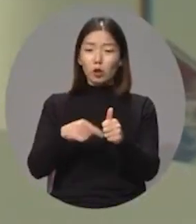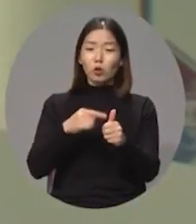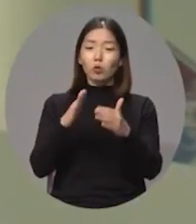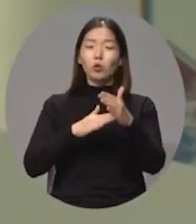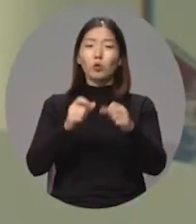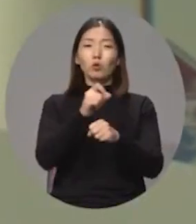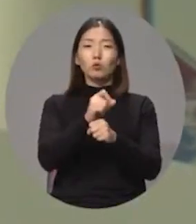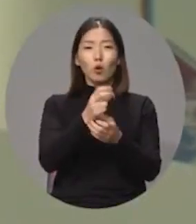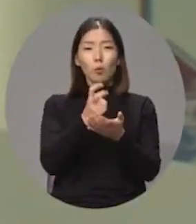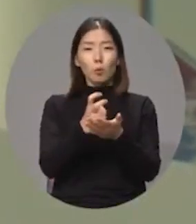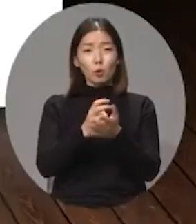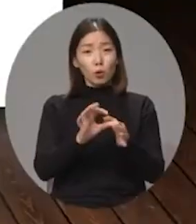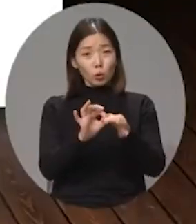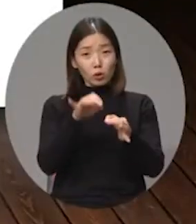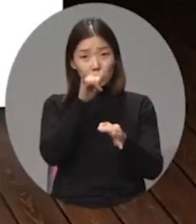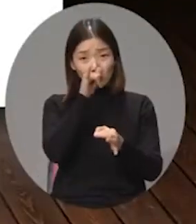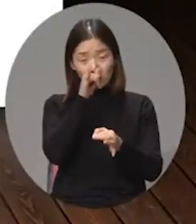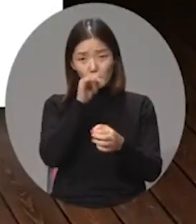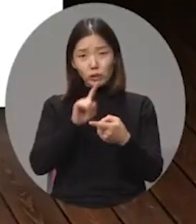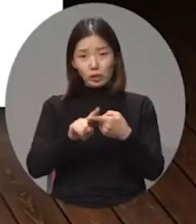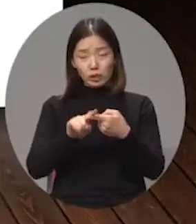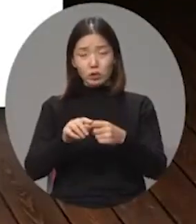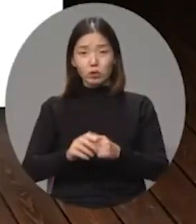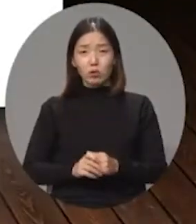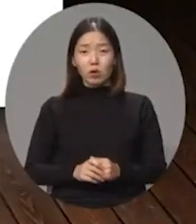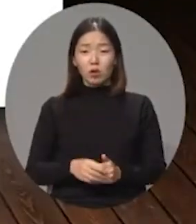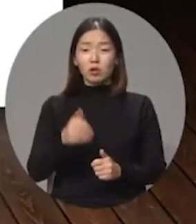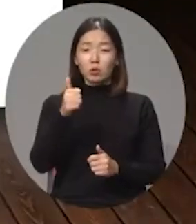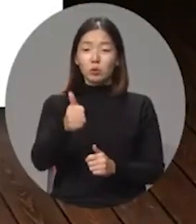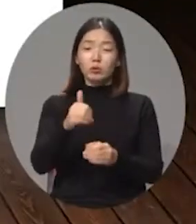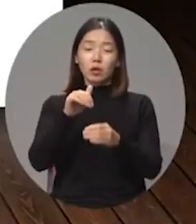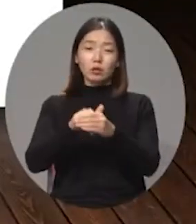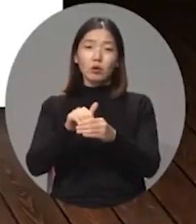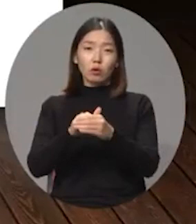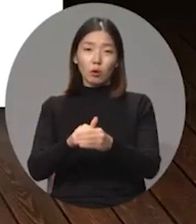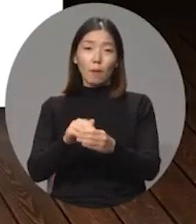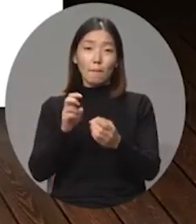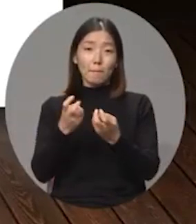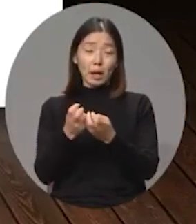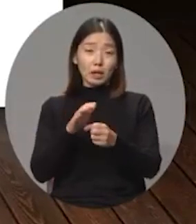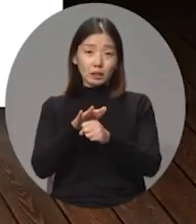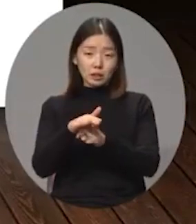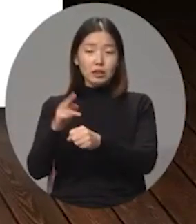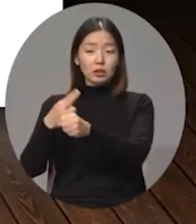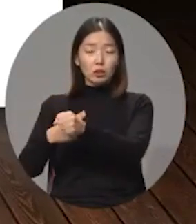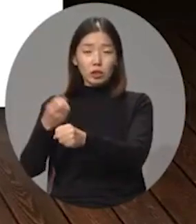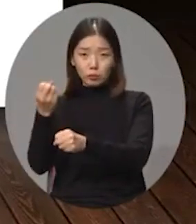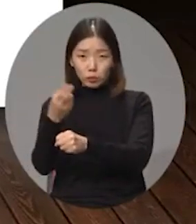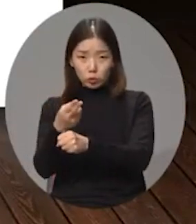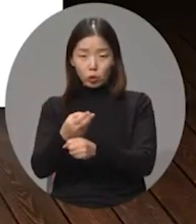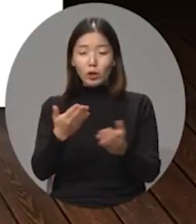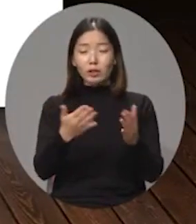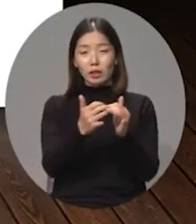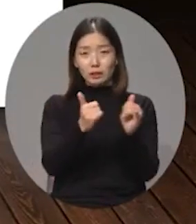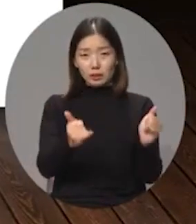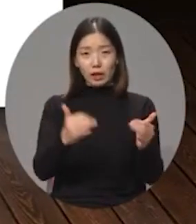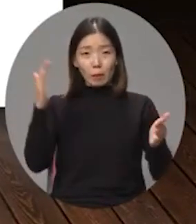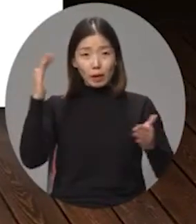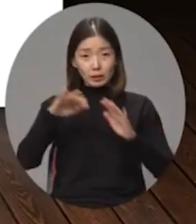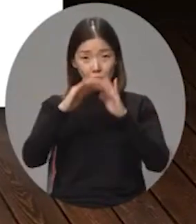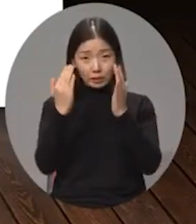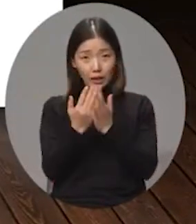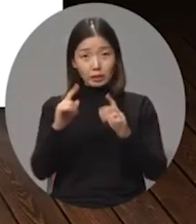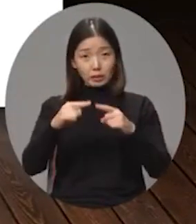법의 적용 여부 입니다 태정 않은 총장 선출 방식을 교수는 물론 직원과 학생까지